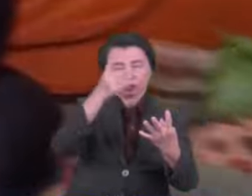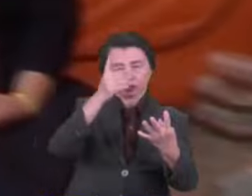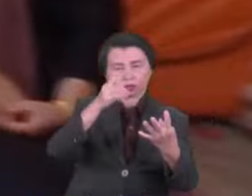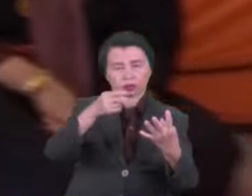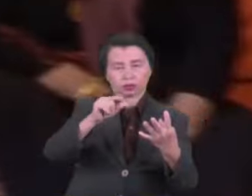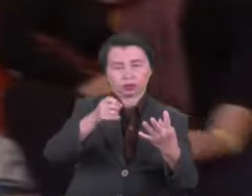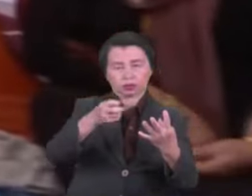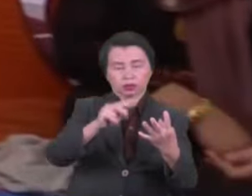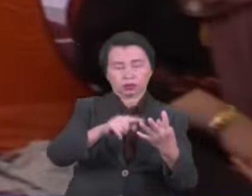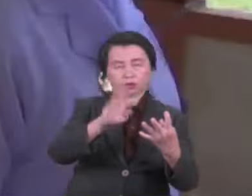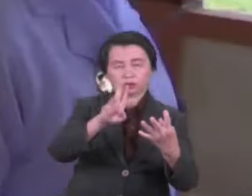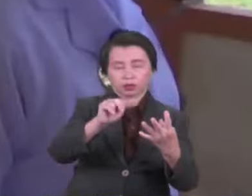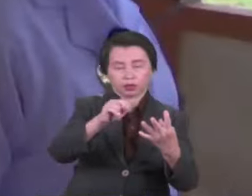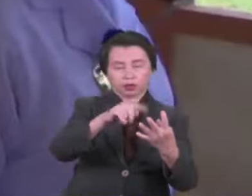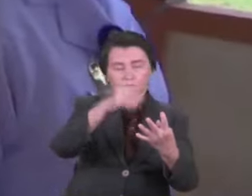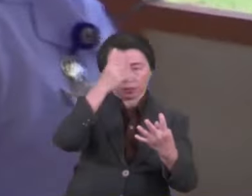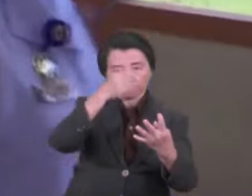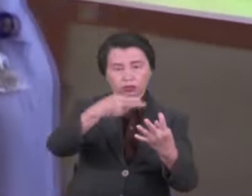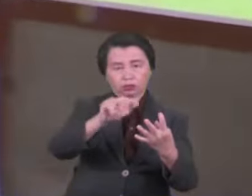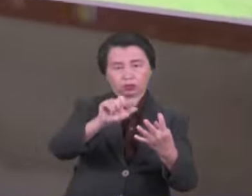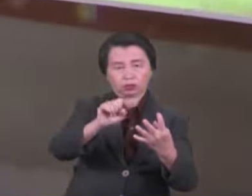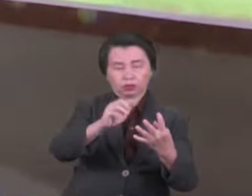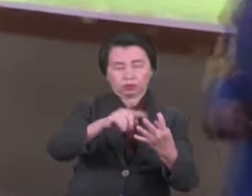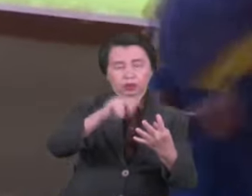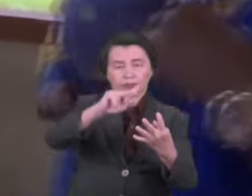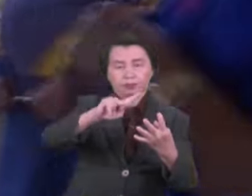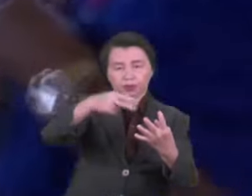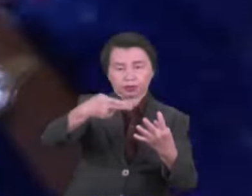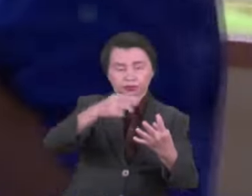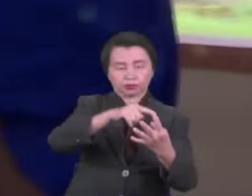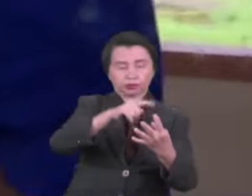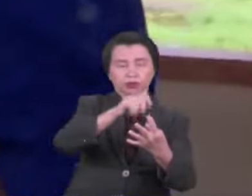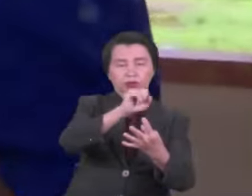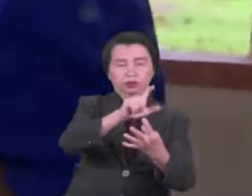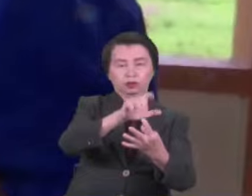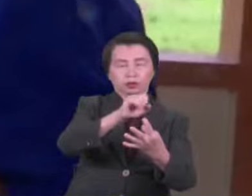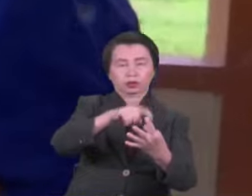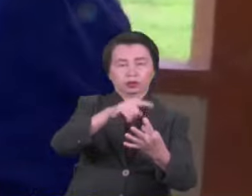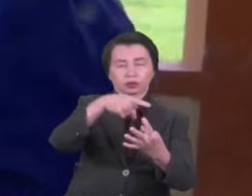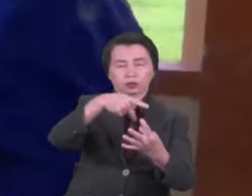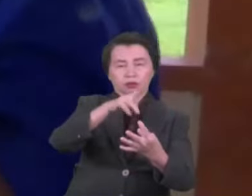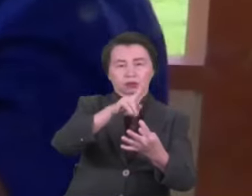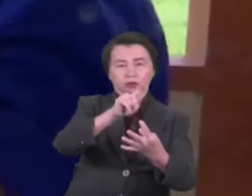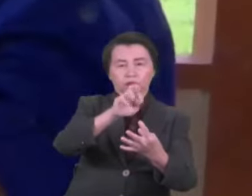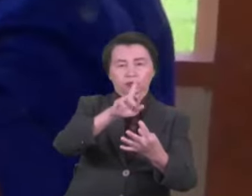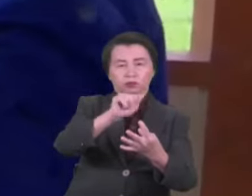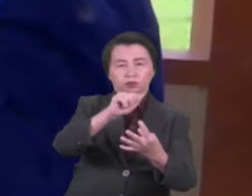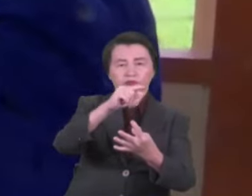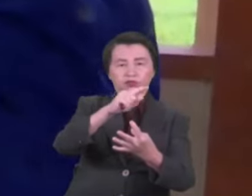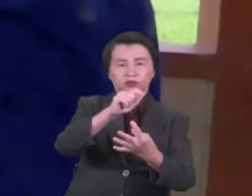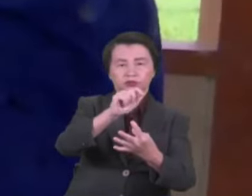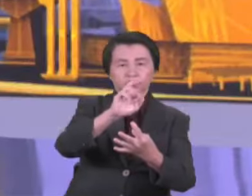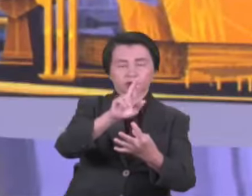Ghani Harun, Barisan Nasional, Dato' Husam Musa, Pakatan Harapan dan Nasrul Ali Hassan Abdul Latif Putra.